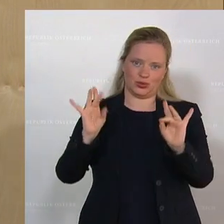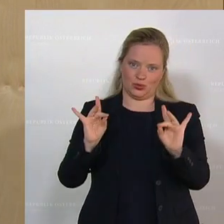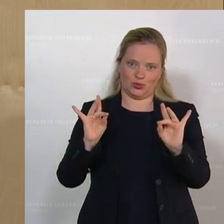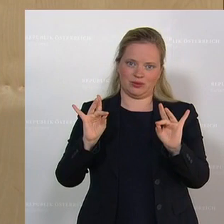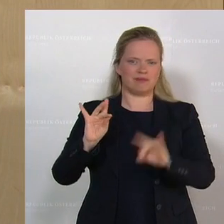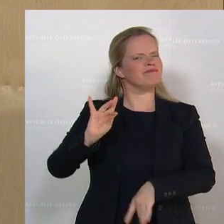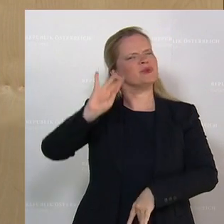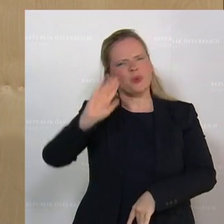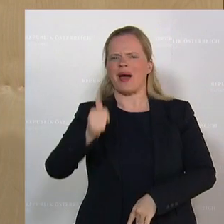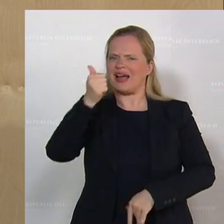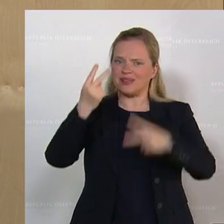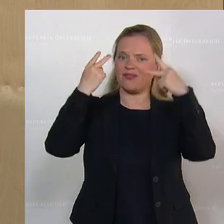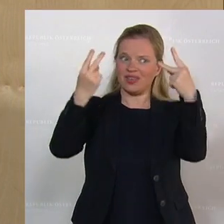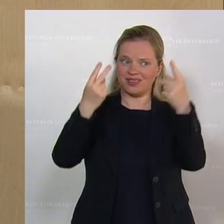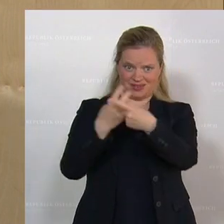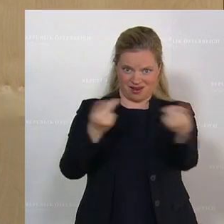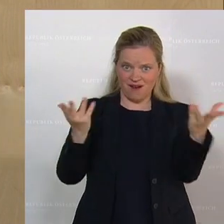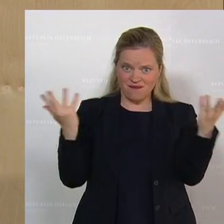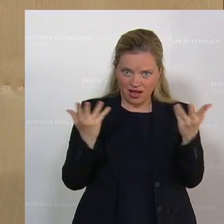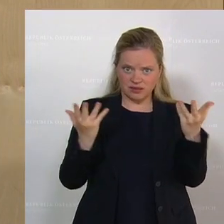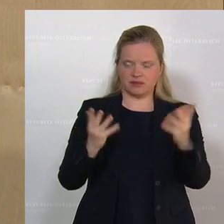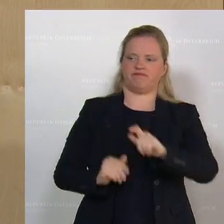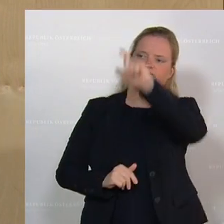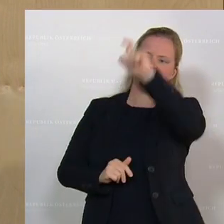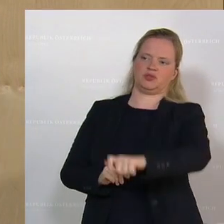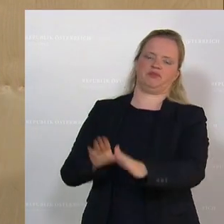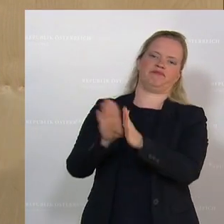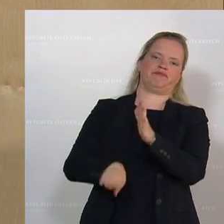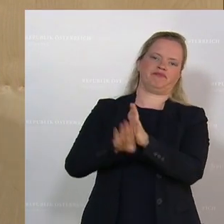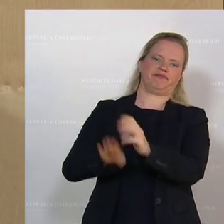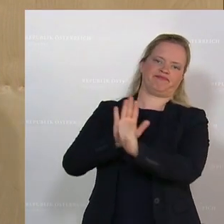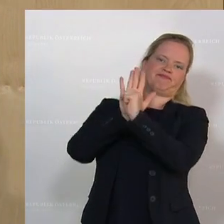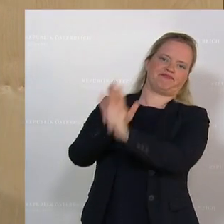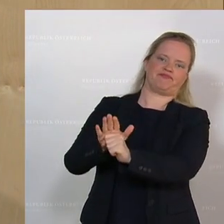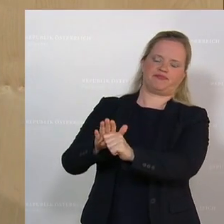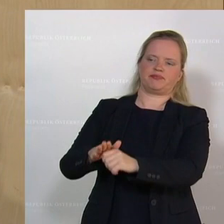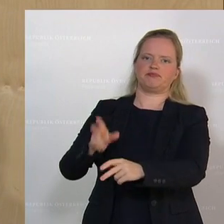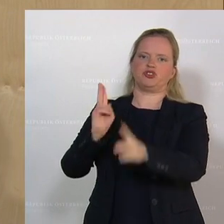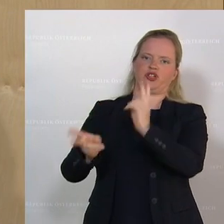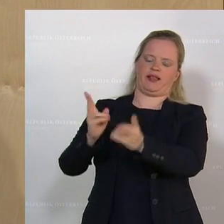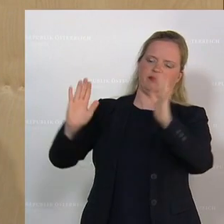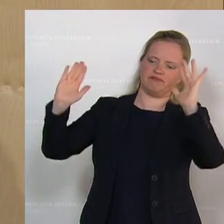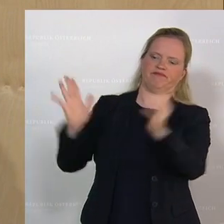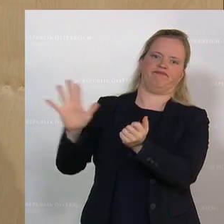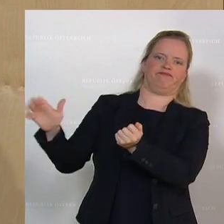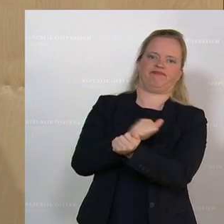und ausschließlich nur darum, andere zu diffamieren, zu beschädigen und irgendwie zu vernichten.